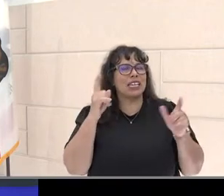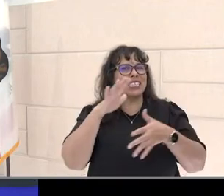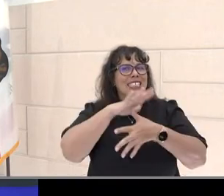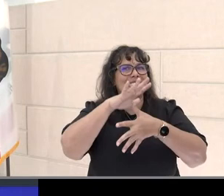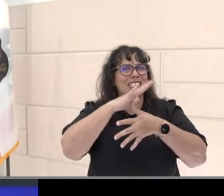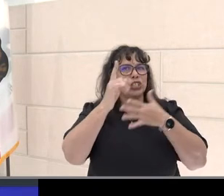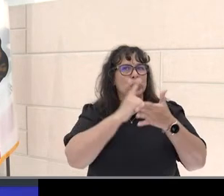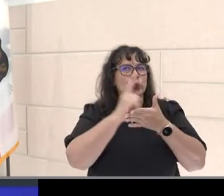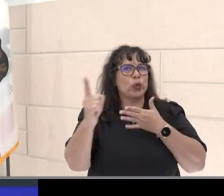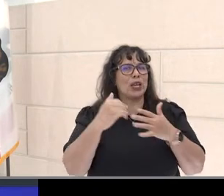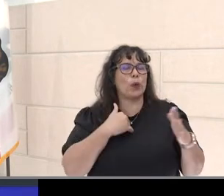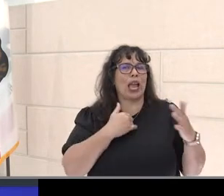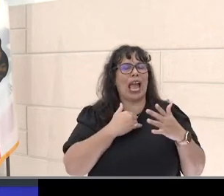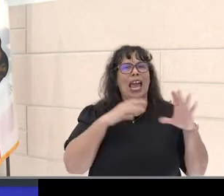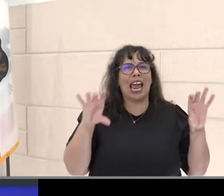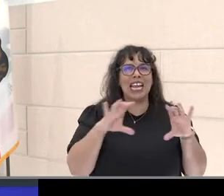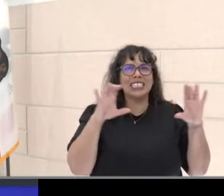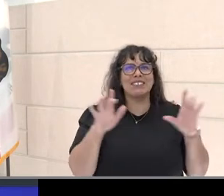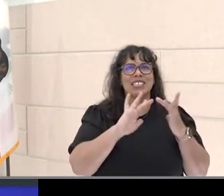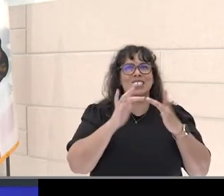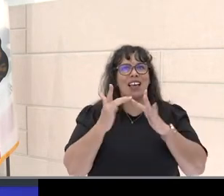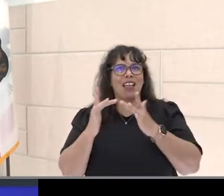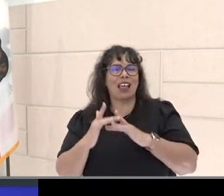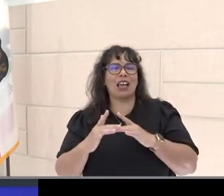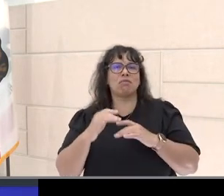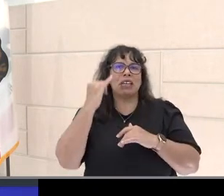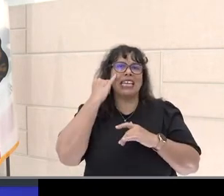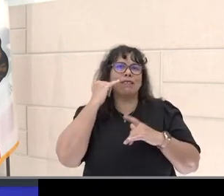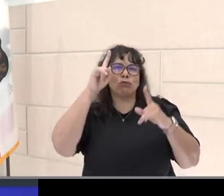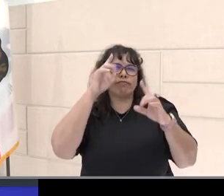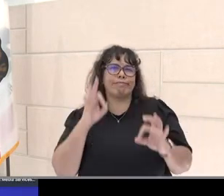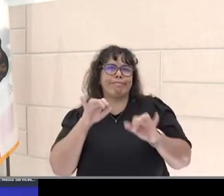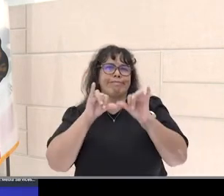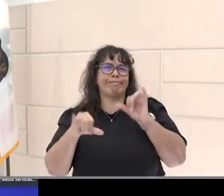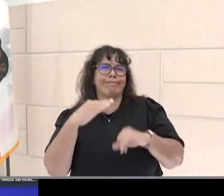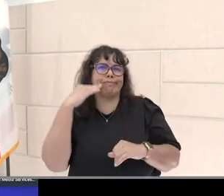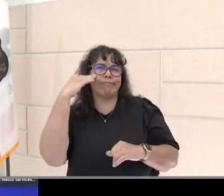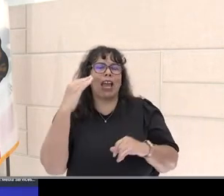หายยังบานทเวพิธีออบอสำหรับสถานที่ดับปีนั้น